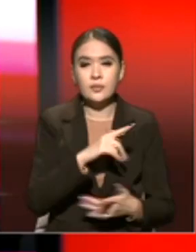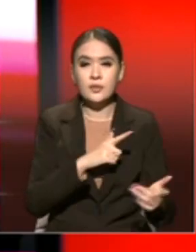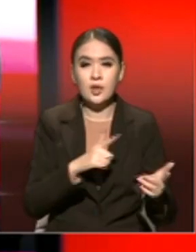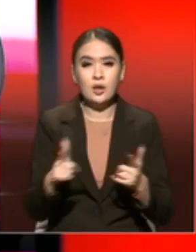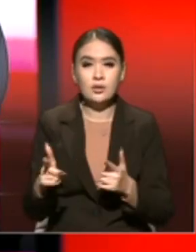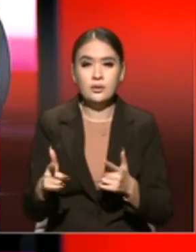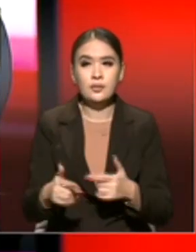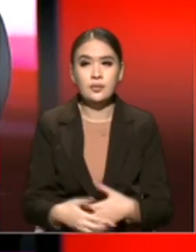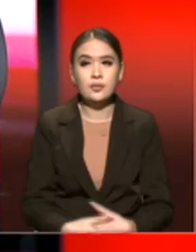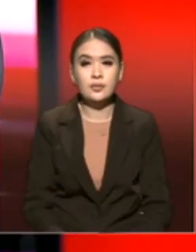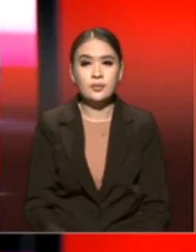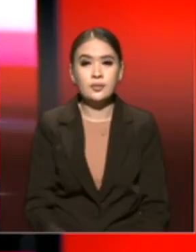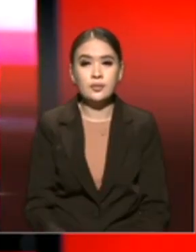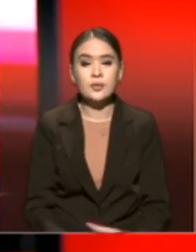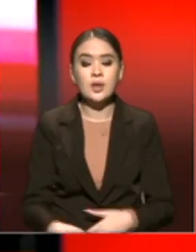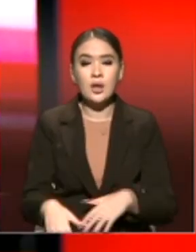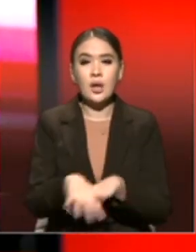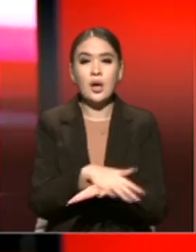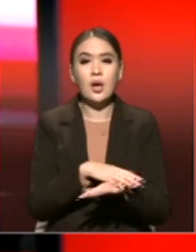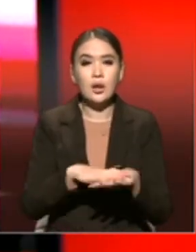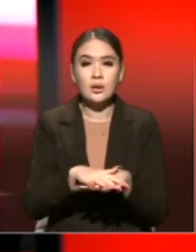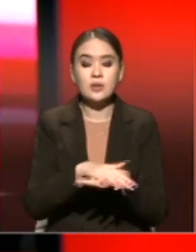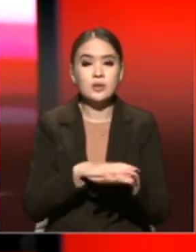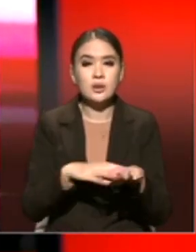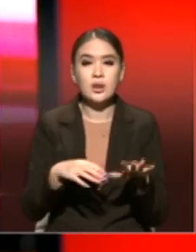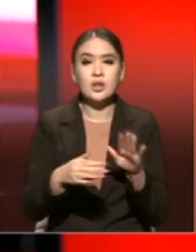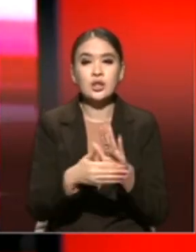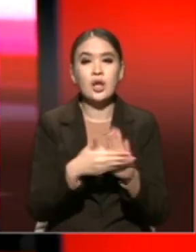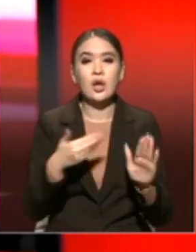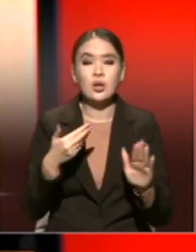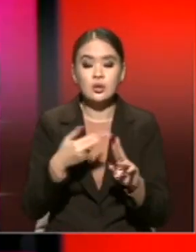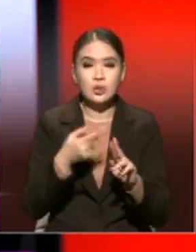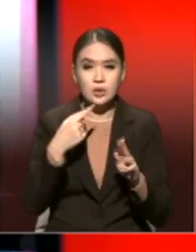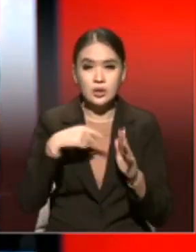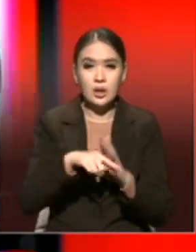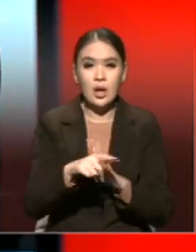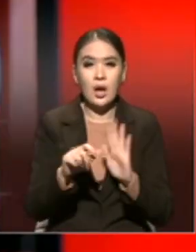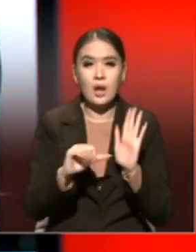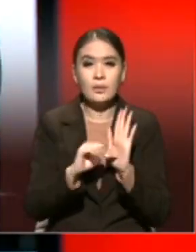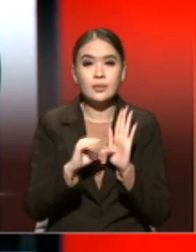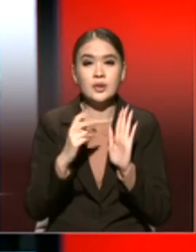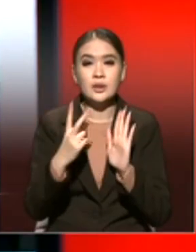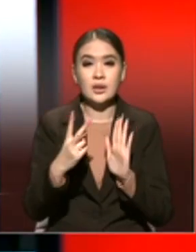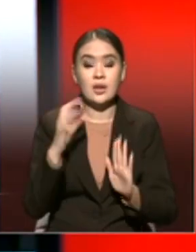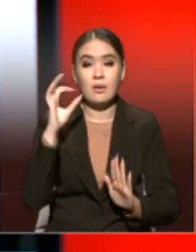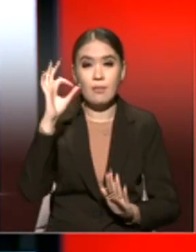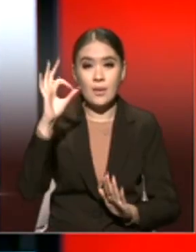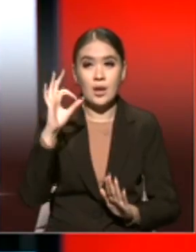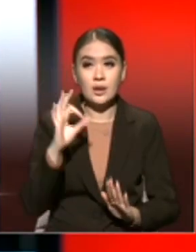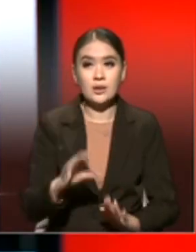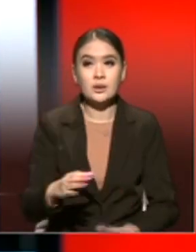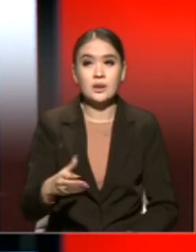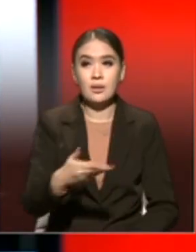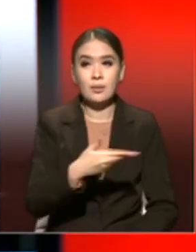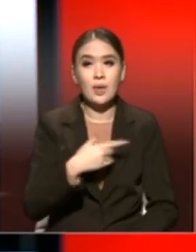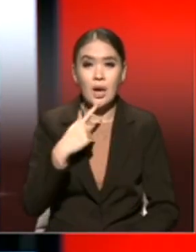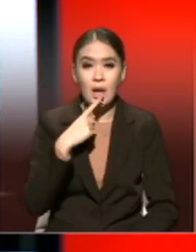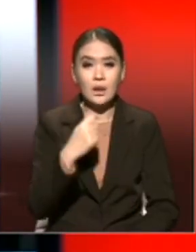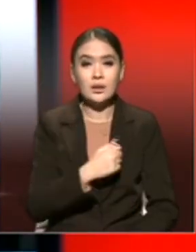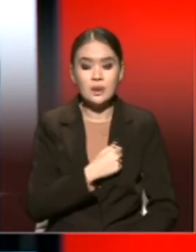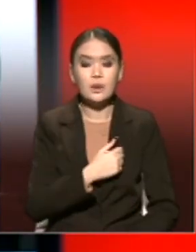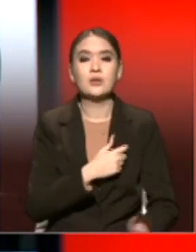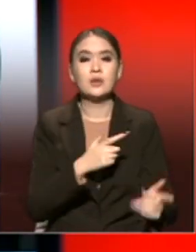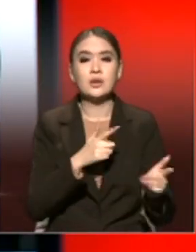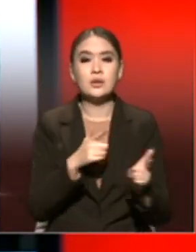кезде біздің халықтың шақырылушылардың ортасында 62% біз әскерге дайынбыз. Біз